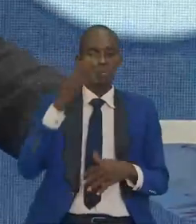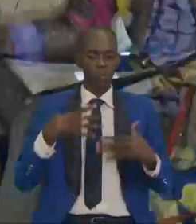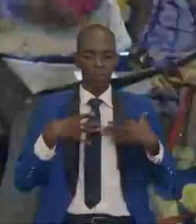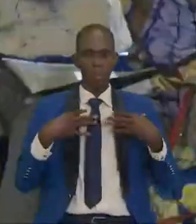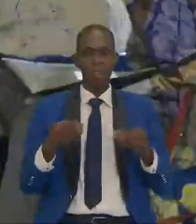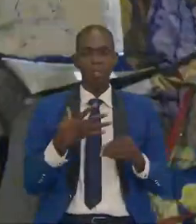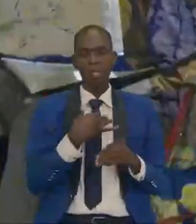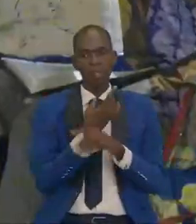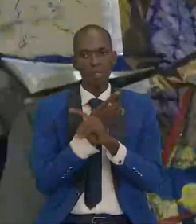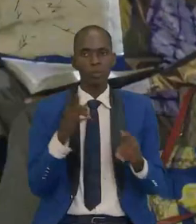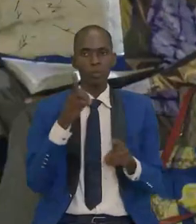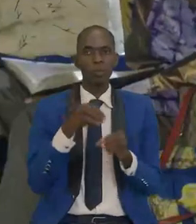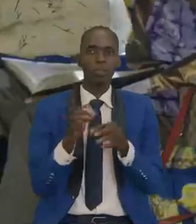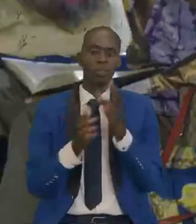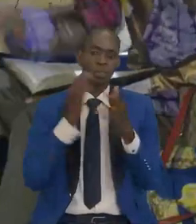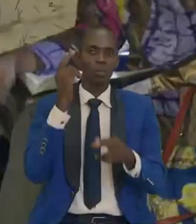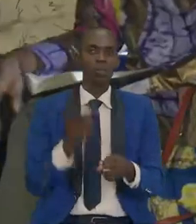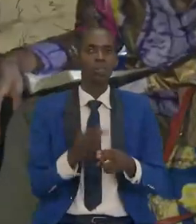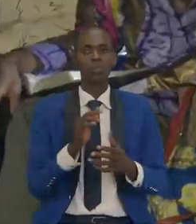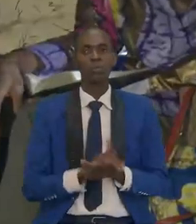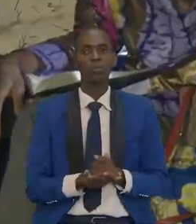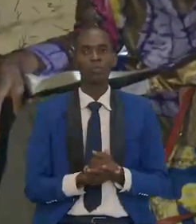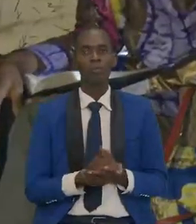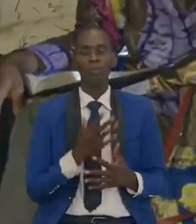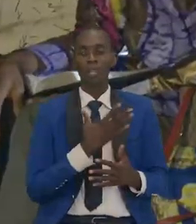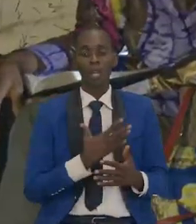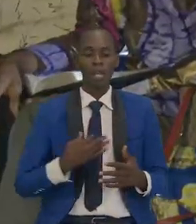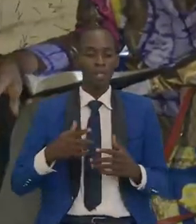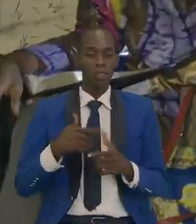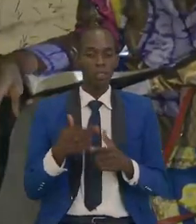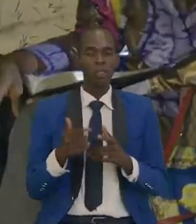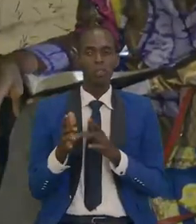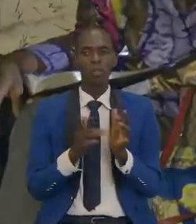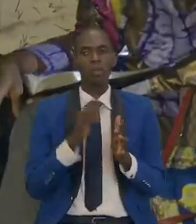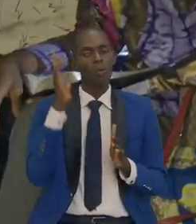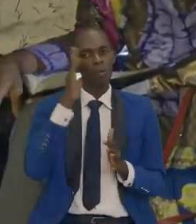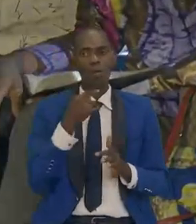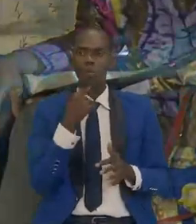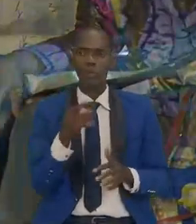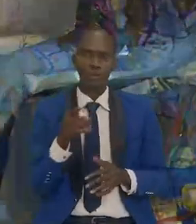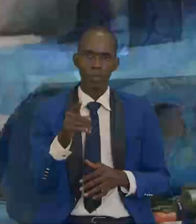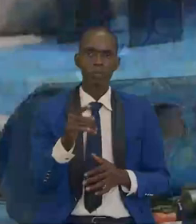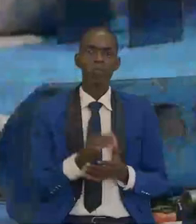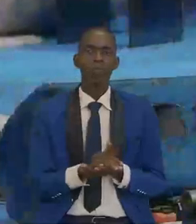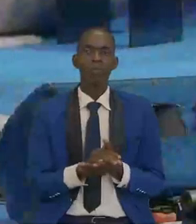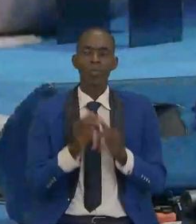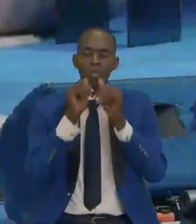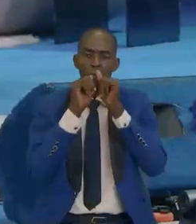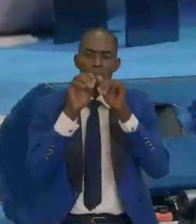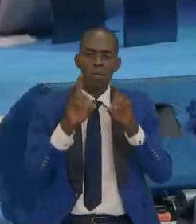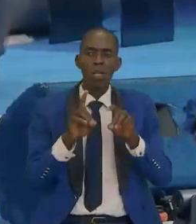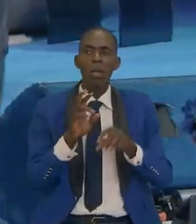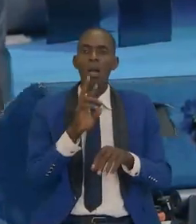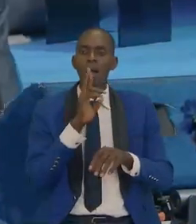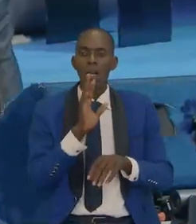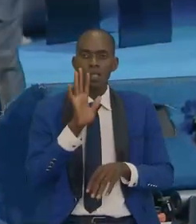libérateur, ce soir il vous guérira et vous libérera et vous délivrera. Et Jésus-Christ